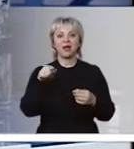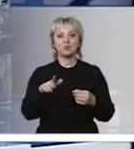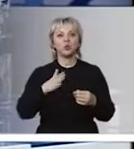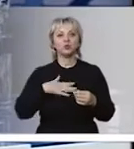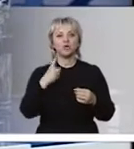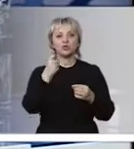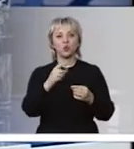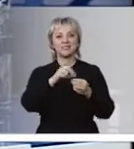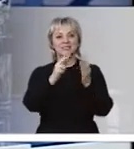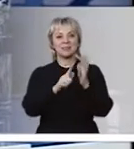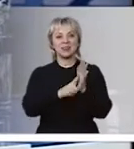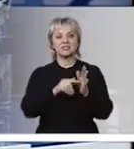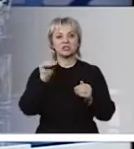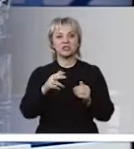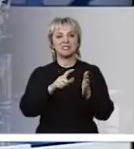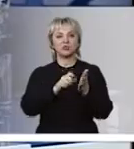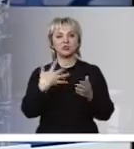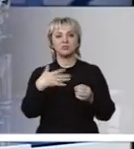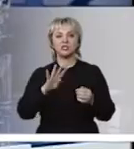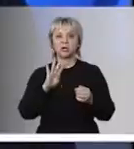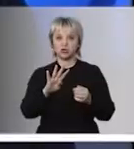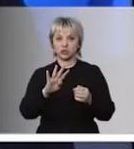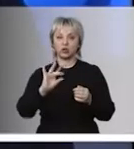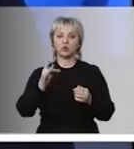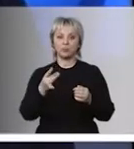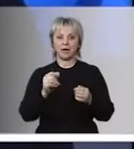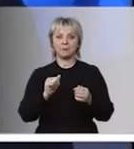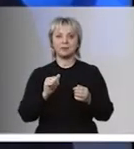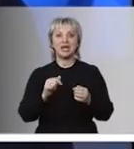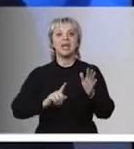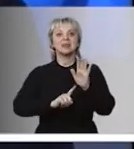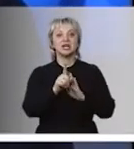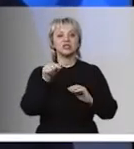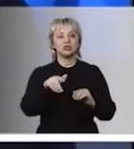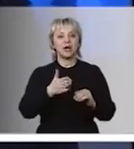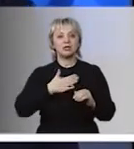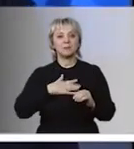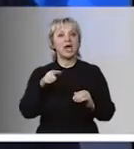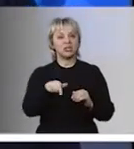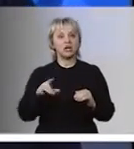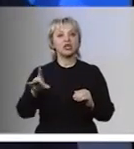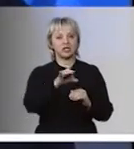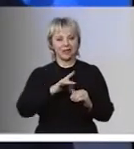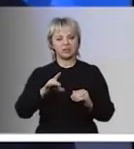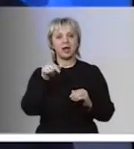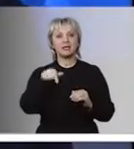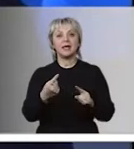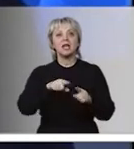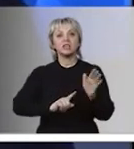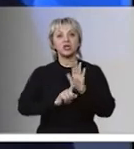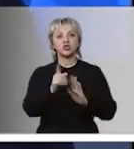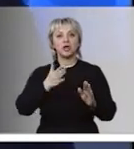капитала у нас 117 754 рубля. Начинали мы эту программу региональную,